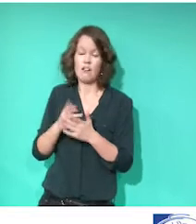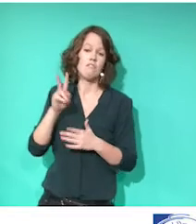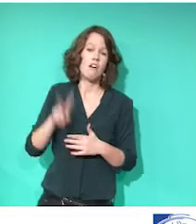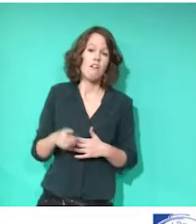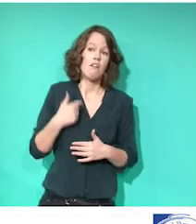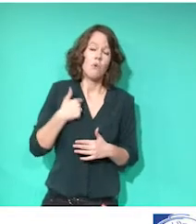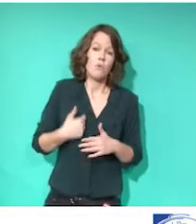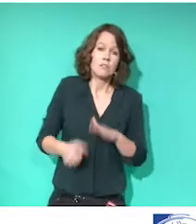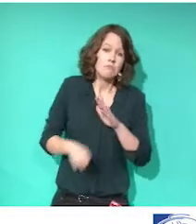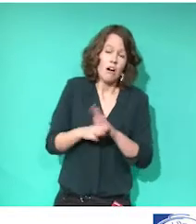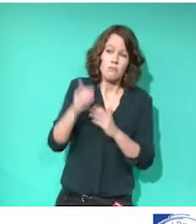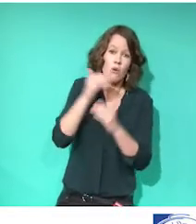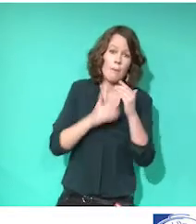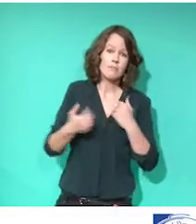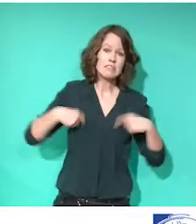d'ailleurs